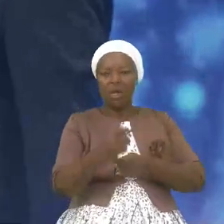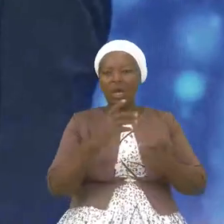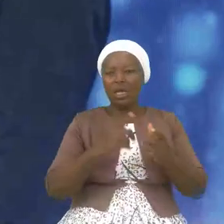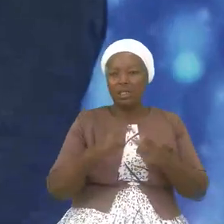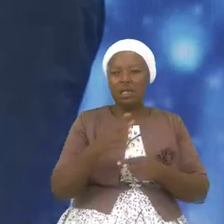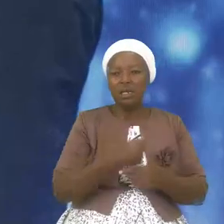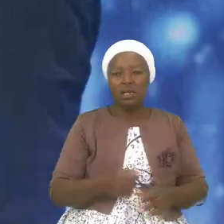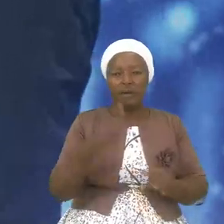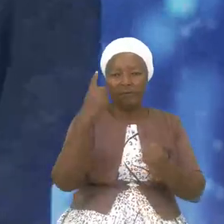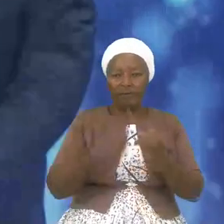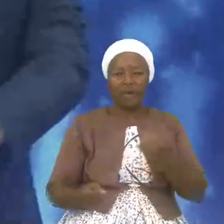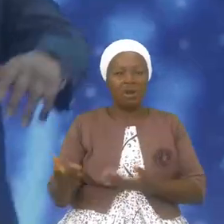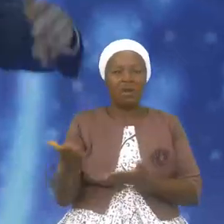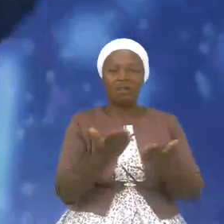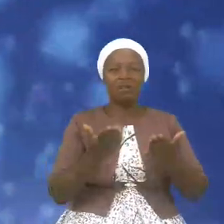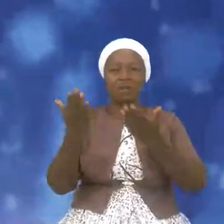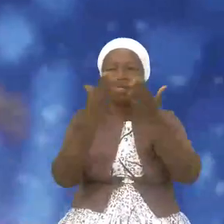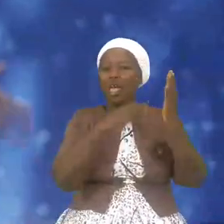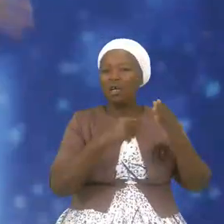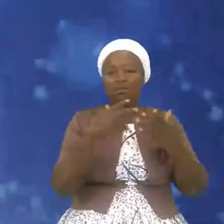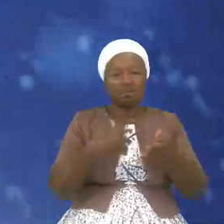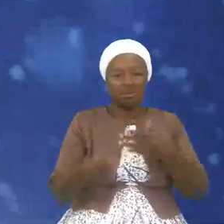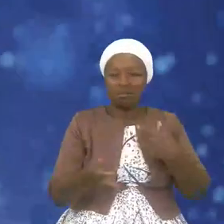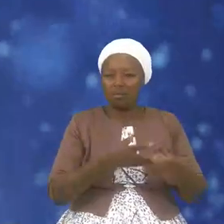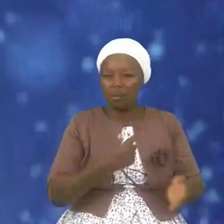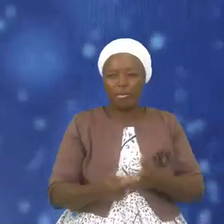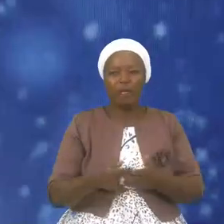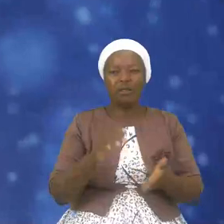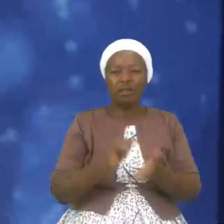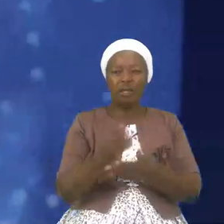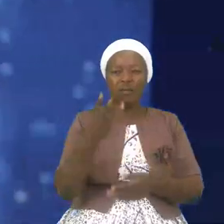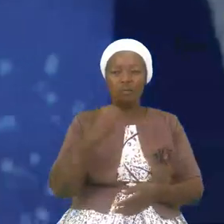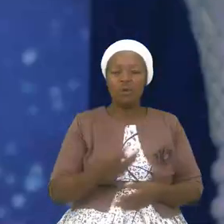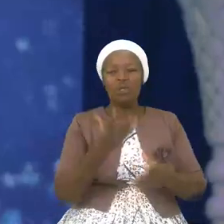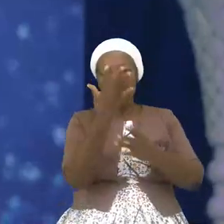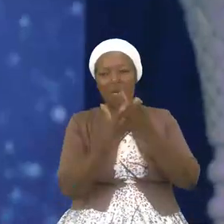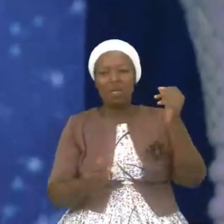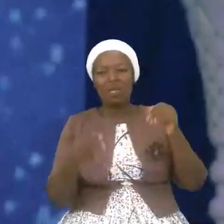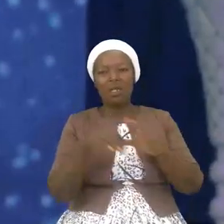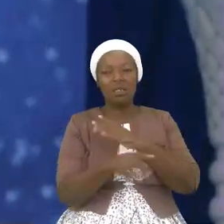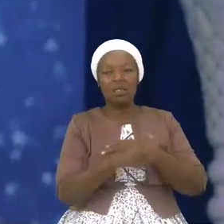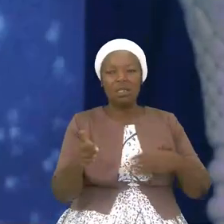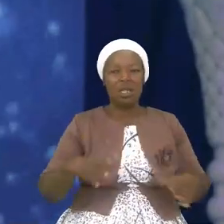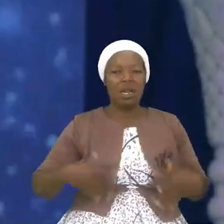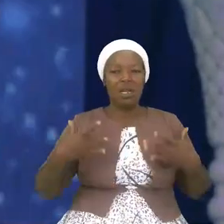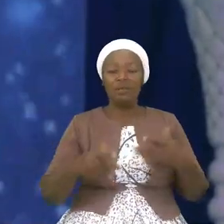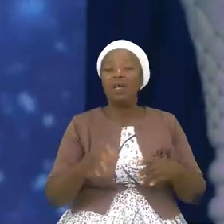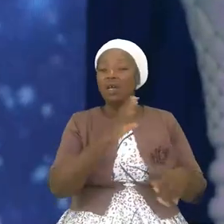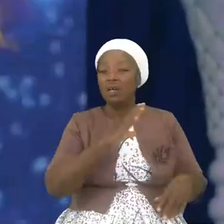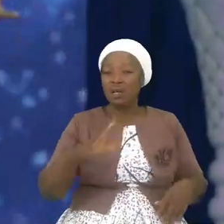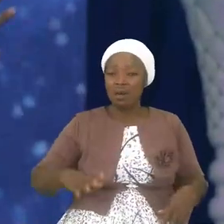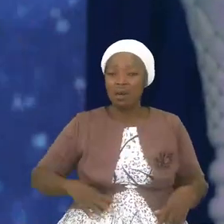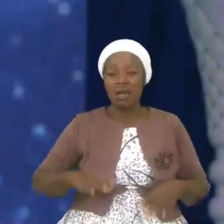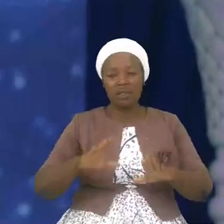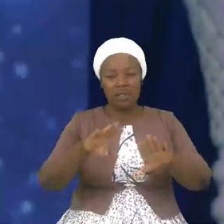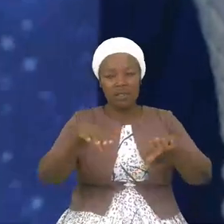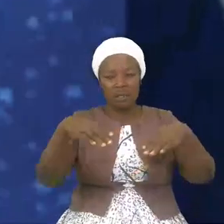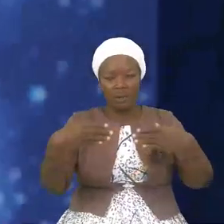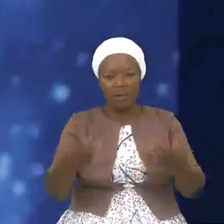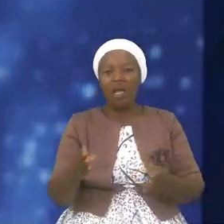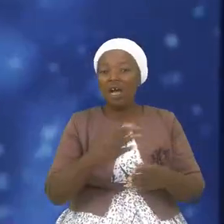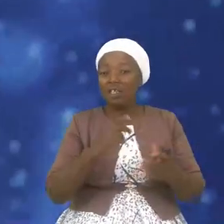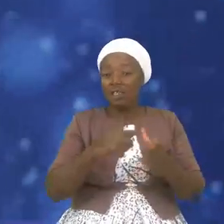le sacrifice final. Et peu importe ce qui manquait dans leur vie, Christ a